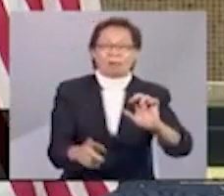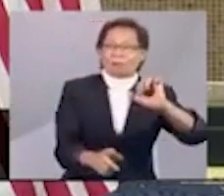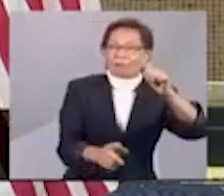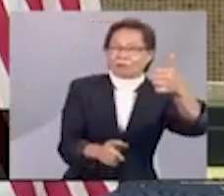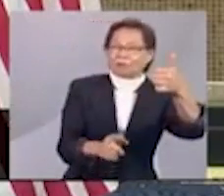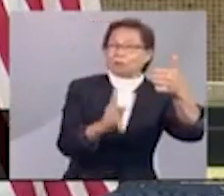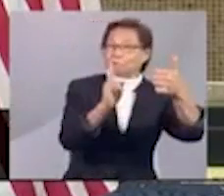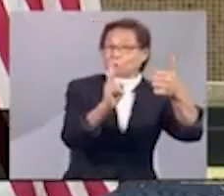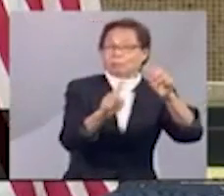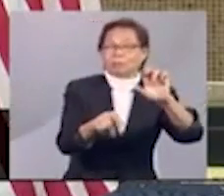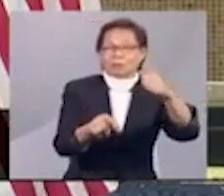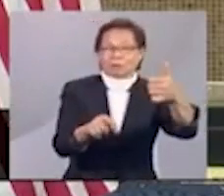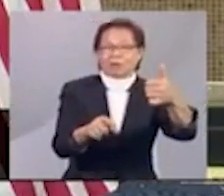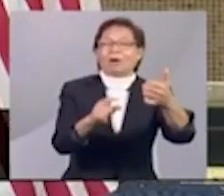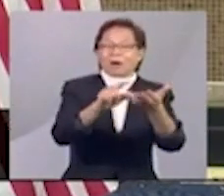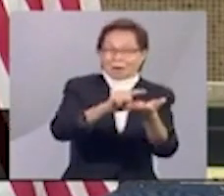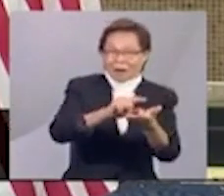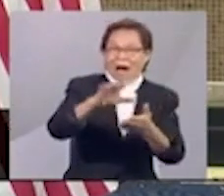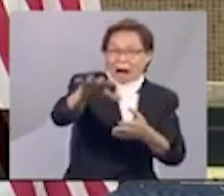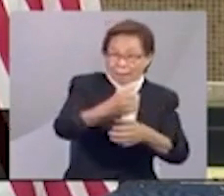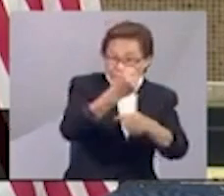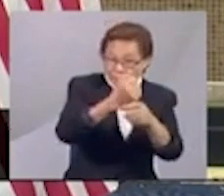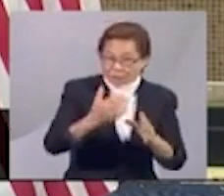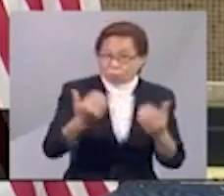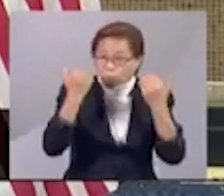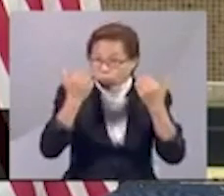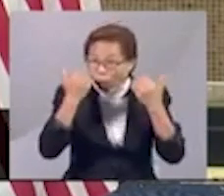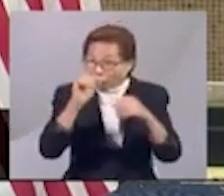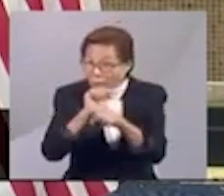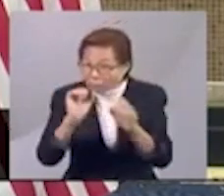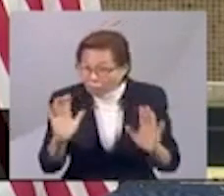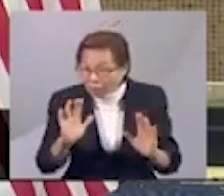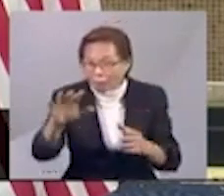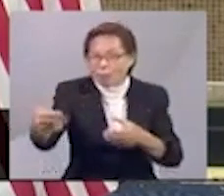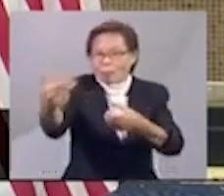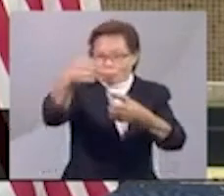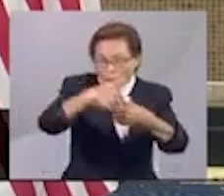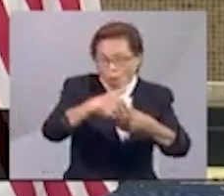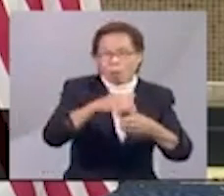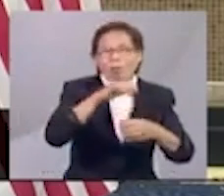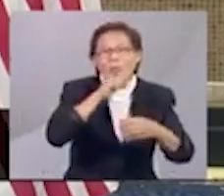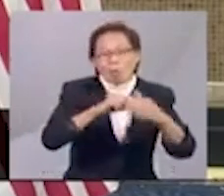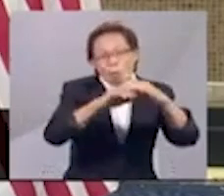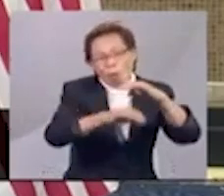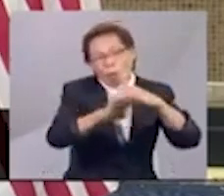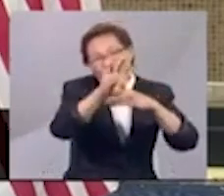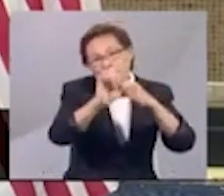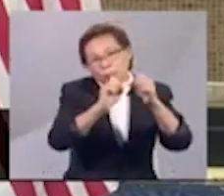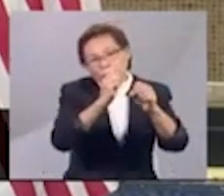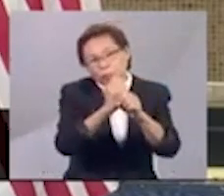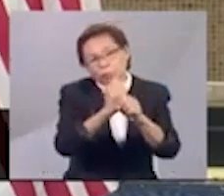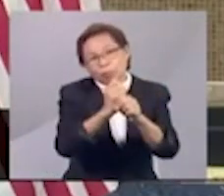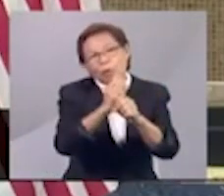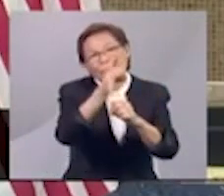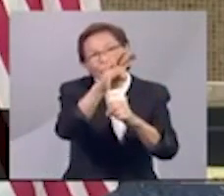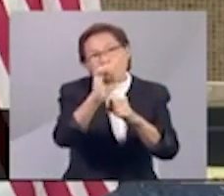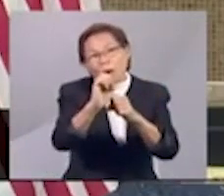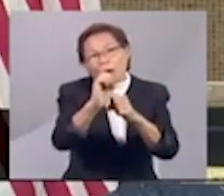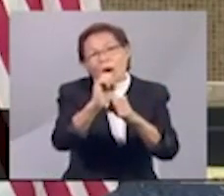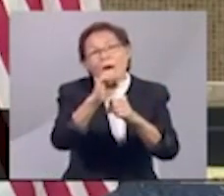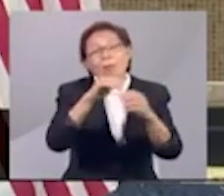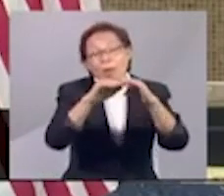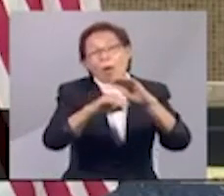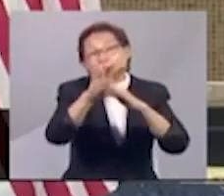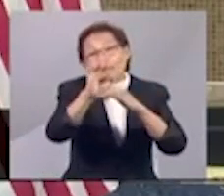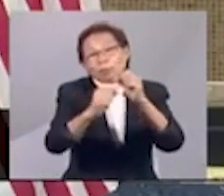pertama insentif bagi menggaji penganggur Bromo di bawah 40 tahun sebanyak delapan ratus ribu